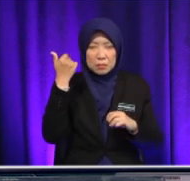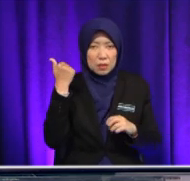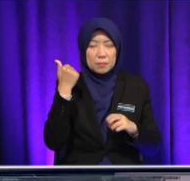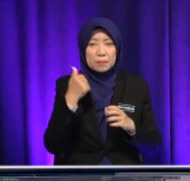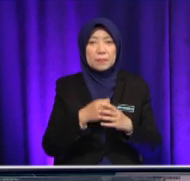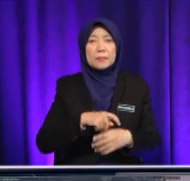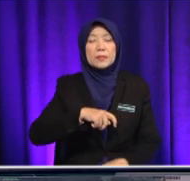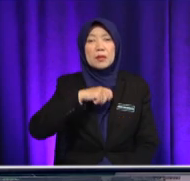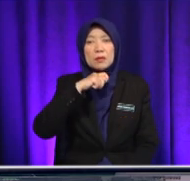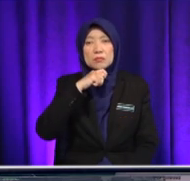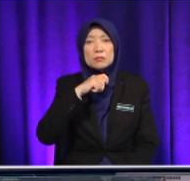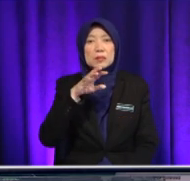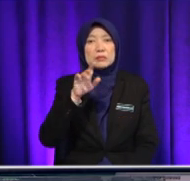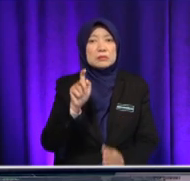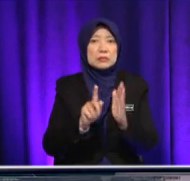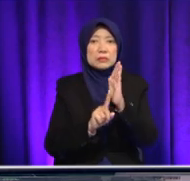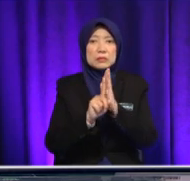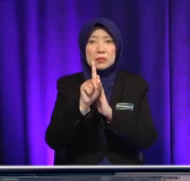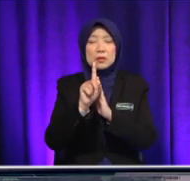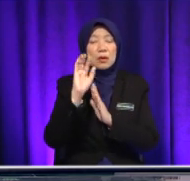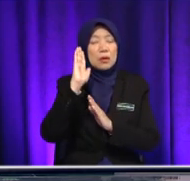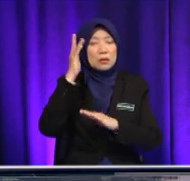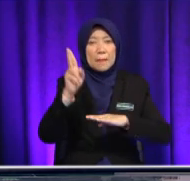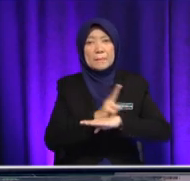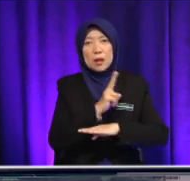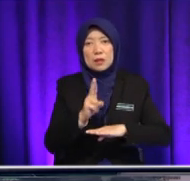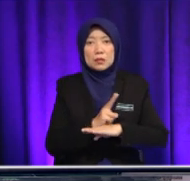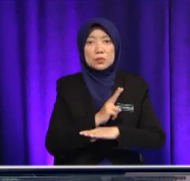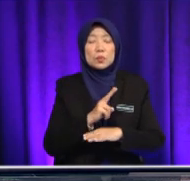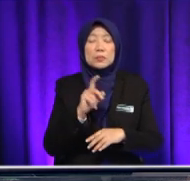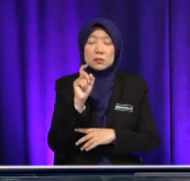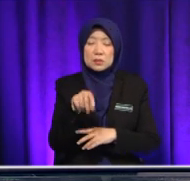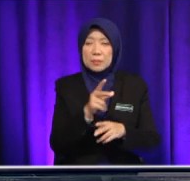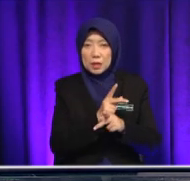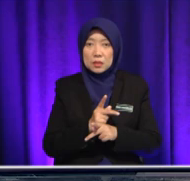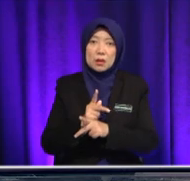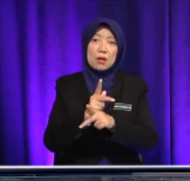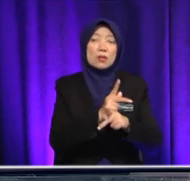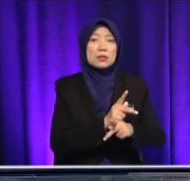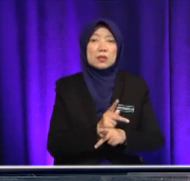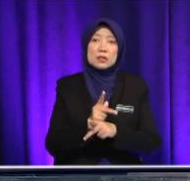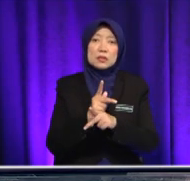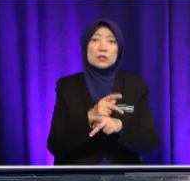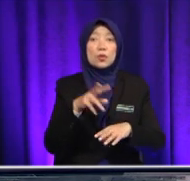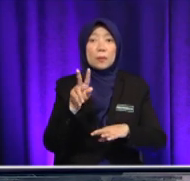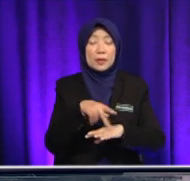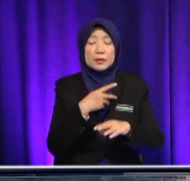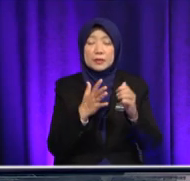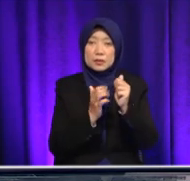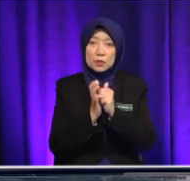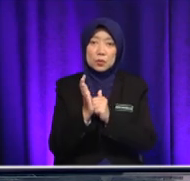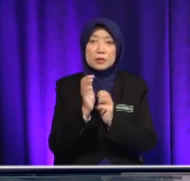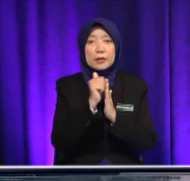boleh menghakis. Ya, betul. Itu kena apa? Kena berhati-hatilah. Ya. Okey. So kita pakai sarung tangan